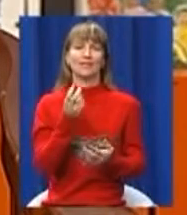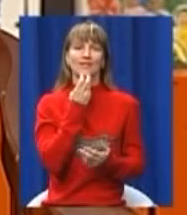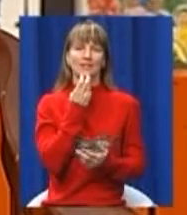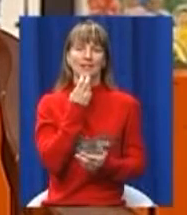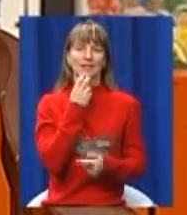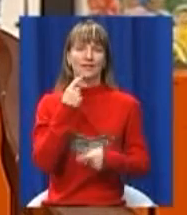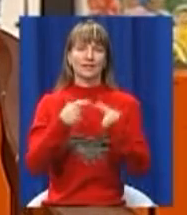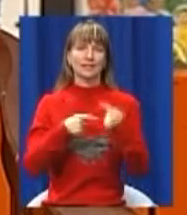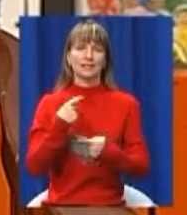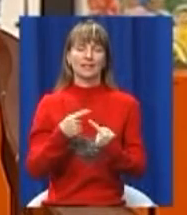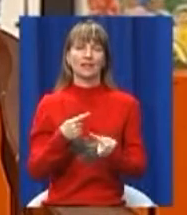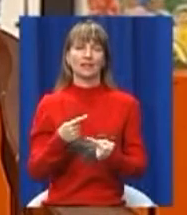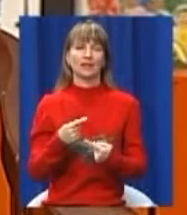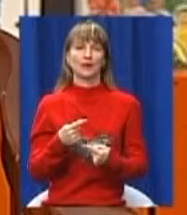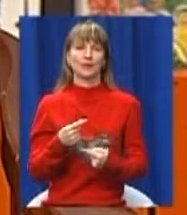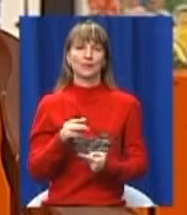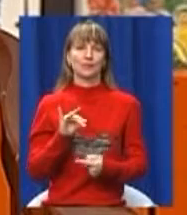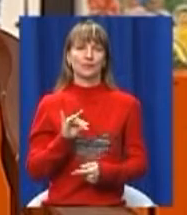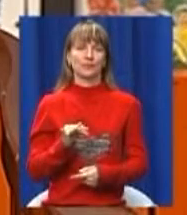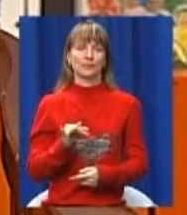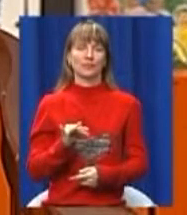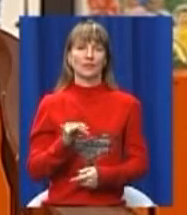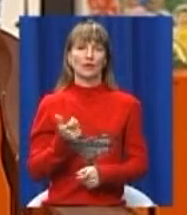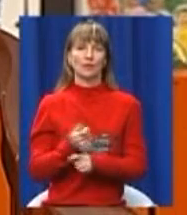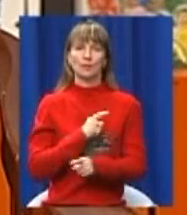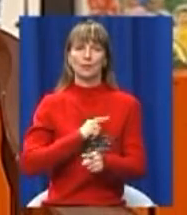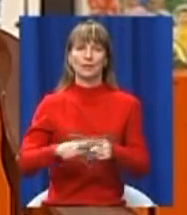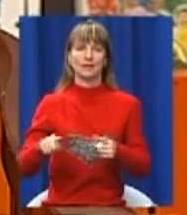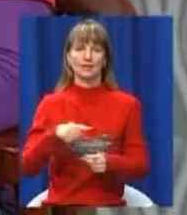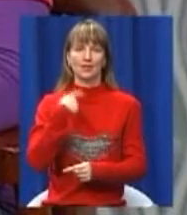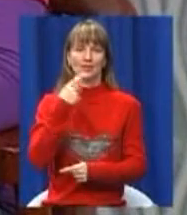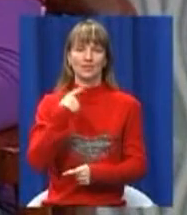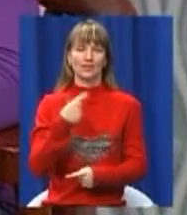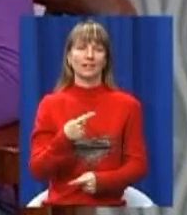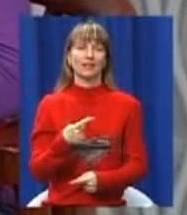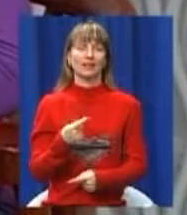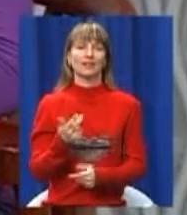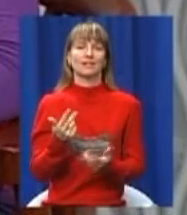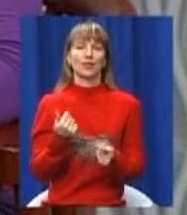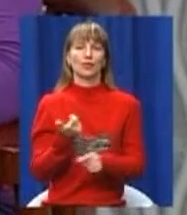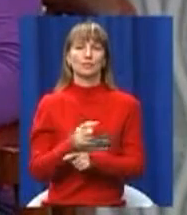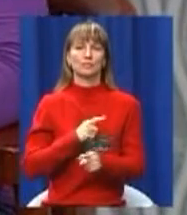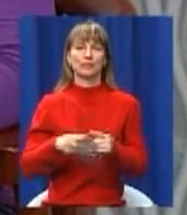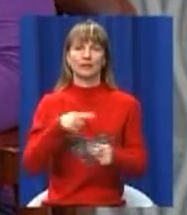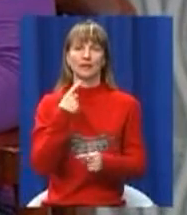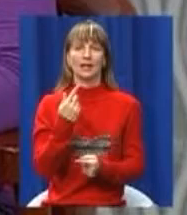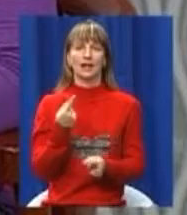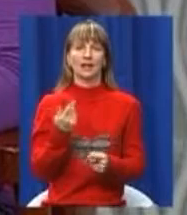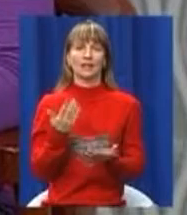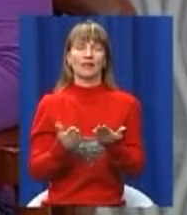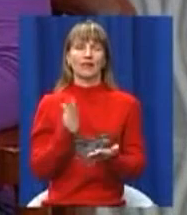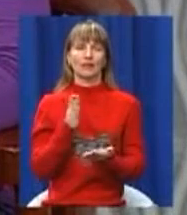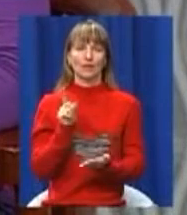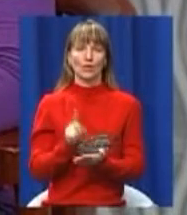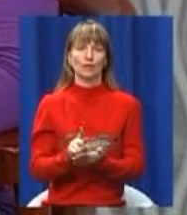і любляться, ну, дуже швидко розмовляти. Дуже швидко розмовляти? Ну, напевно, так, тому що це мають вони на